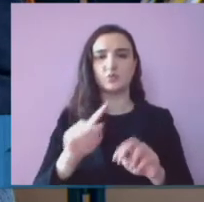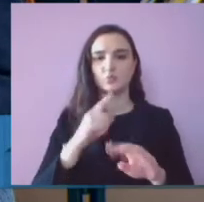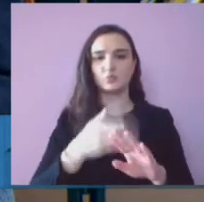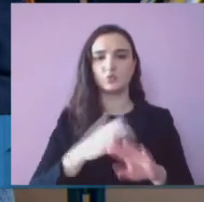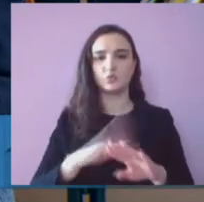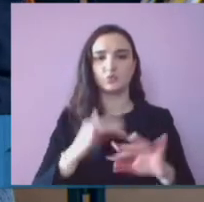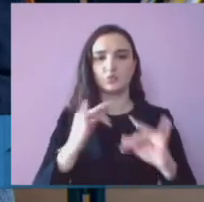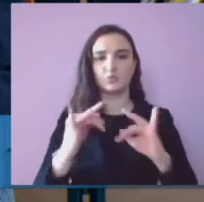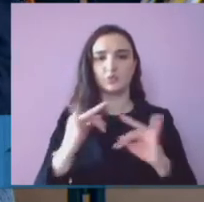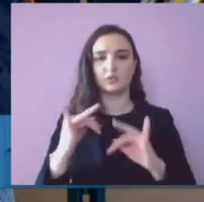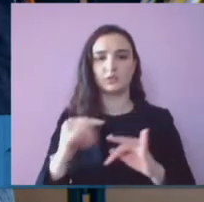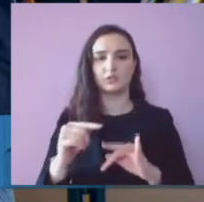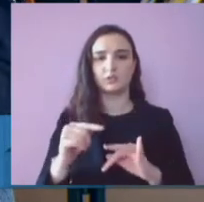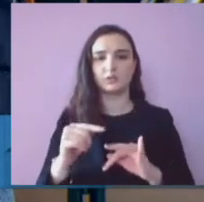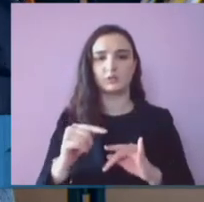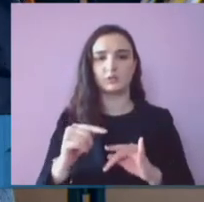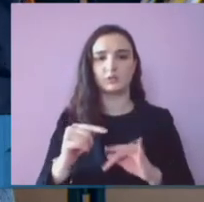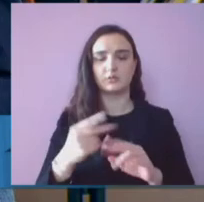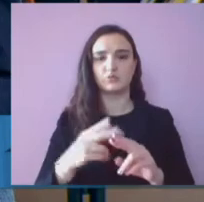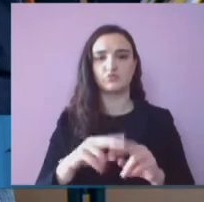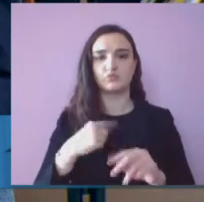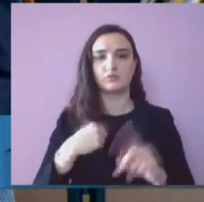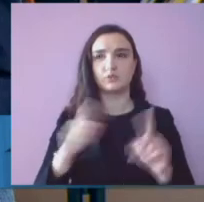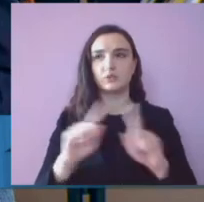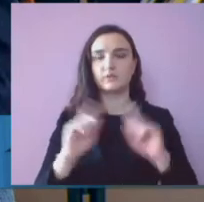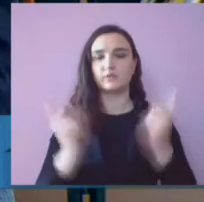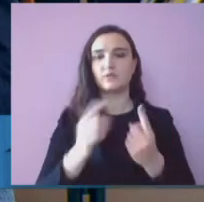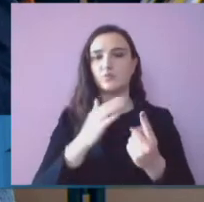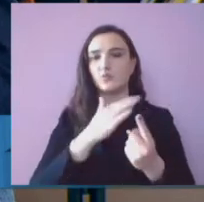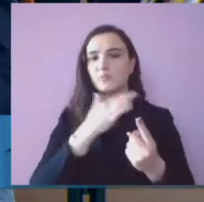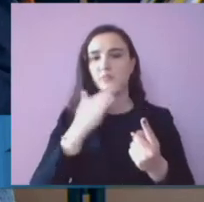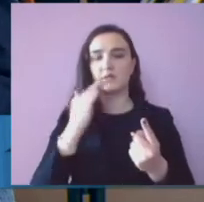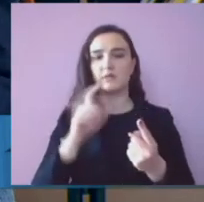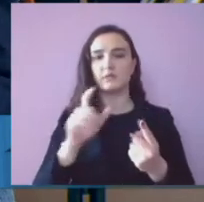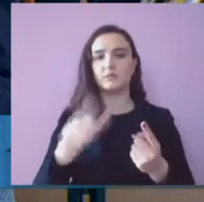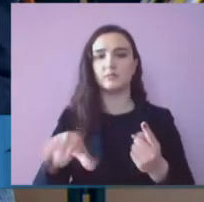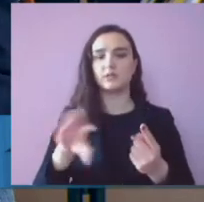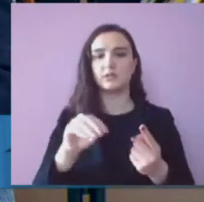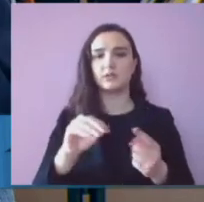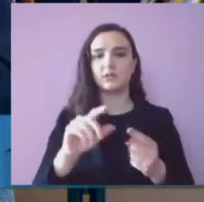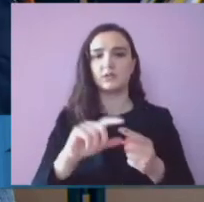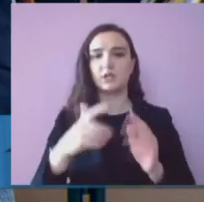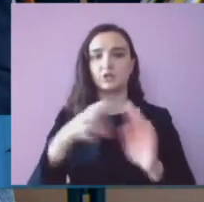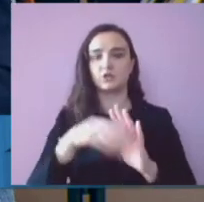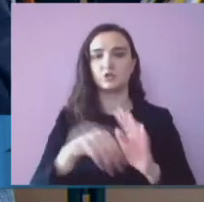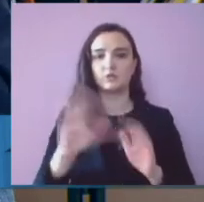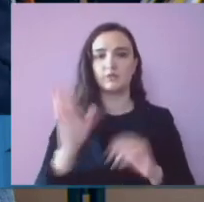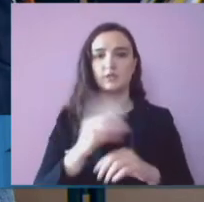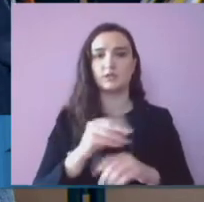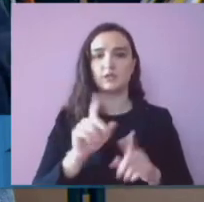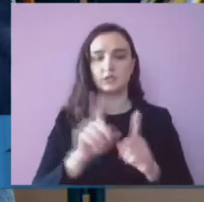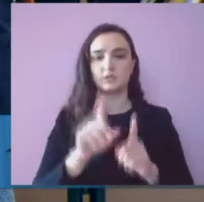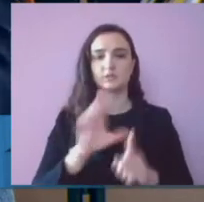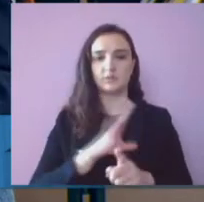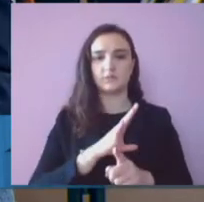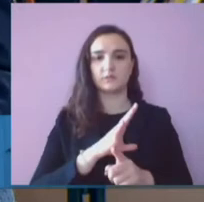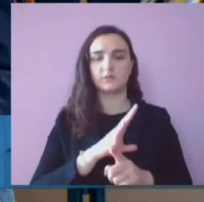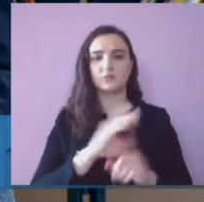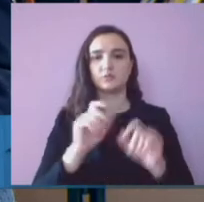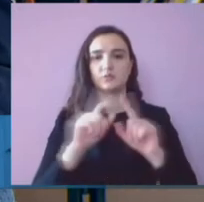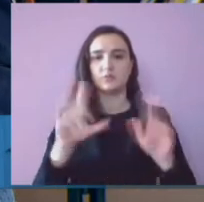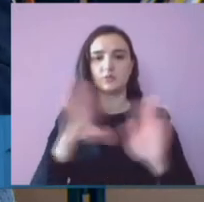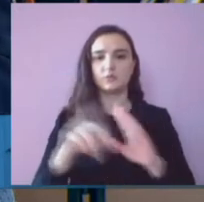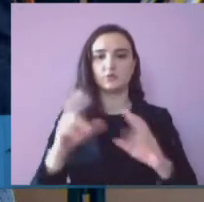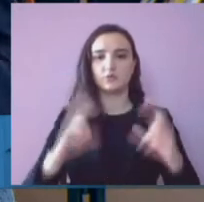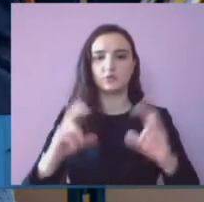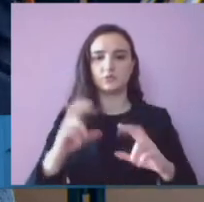კომუნიკაცია. ჩვენს ირგვლივ უამრავი ადამიანია. Klasik kavda su kolas aseti su kolas kolasi institutçi da